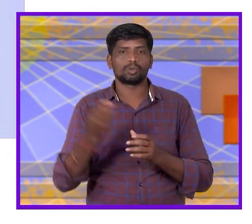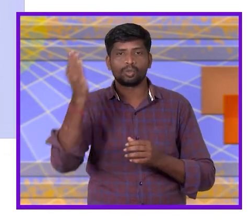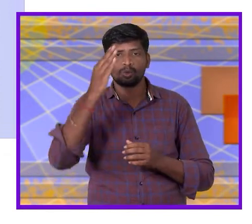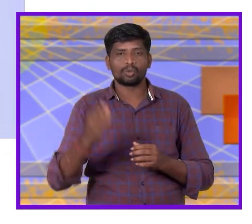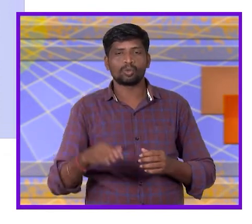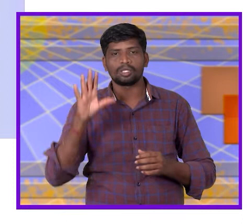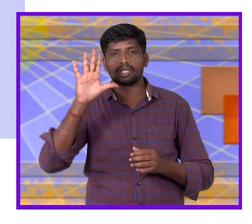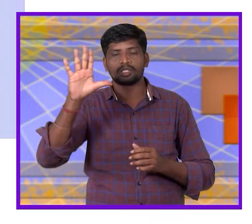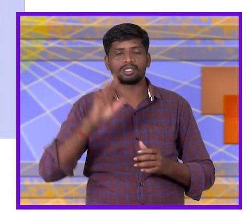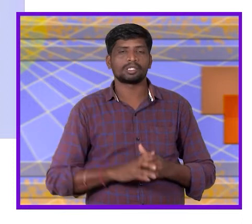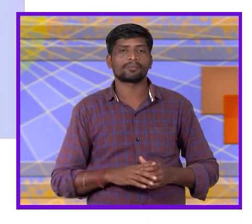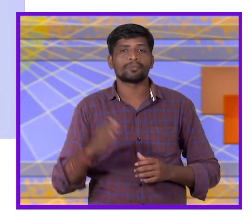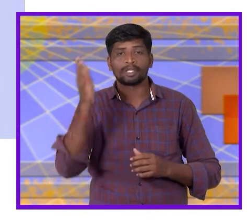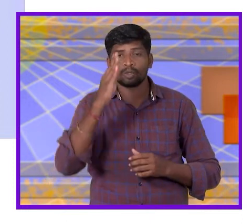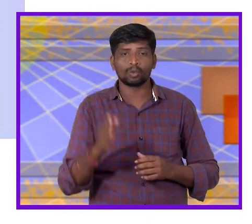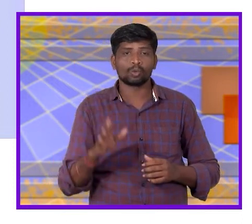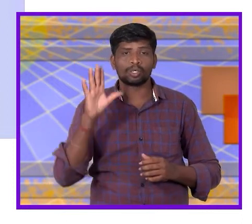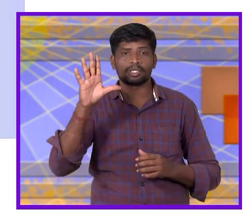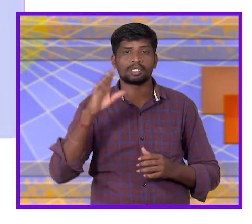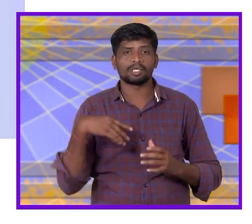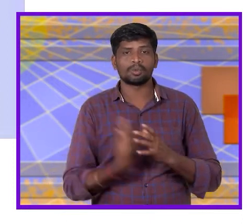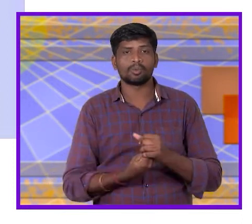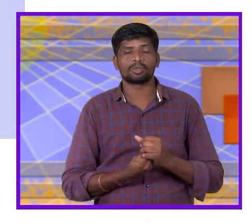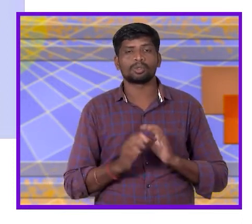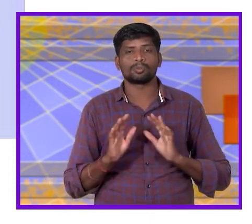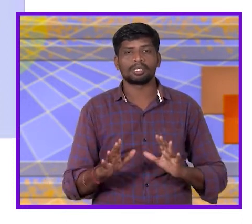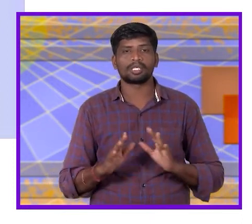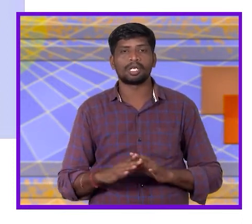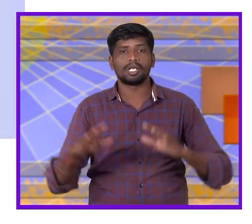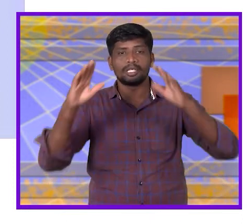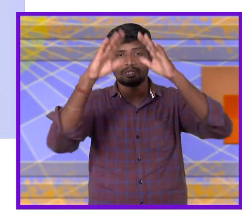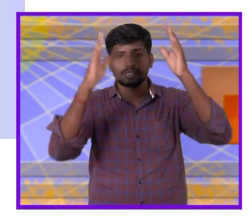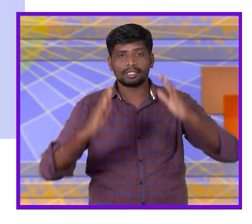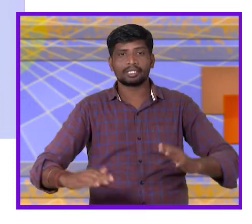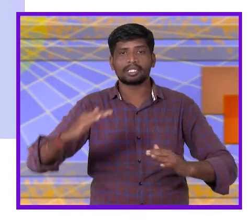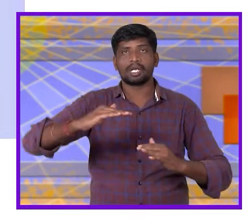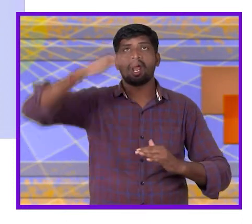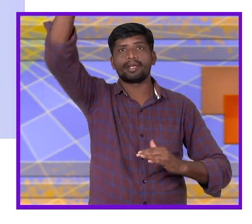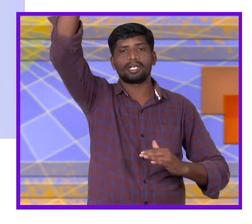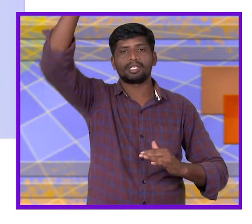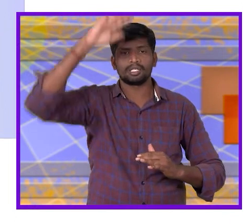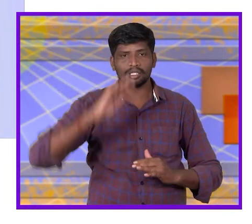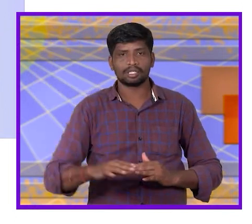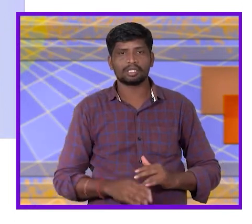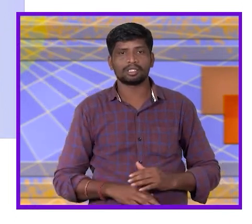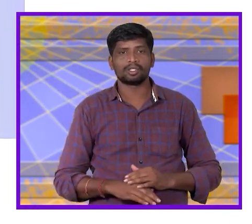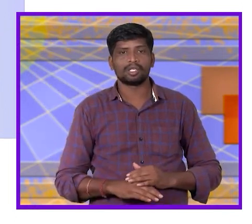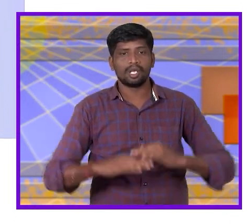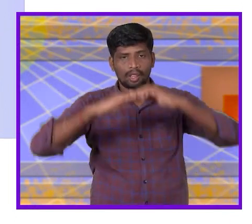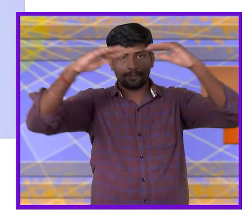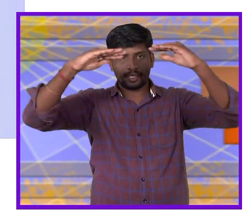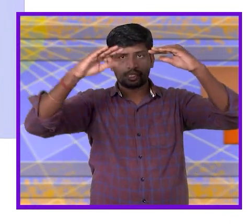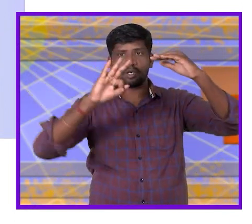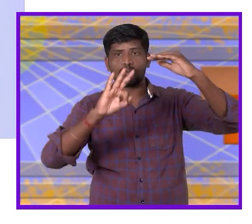இருக்குது. ஆக அந்த 95 அதிகாரங்களை குறிக்கக்கூடிய விதத்தில் சிலையினுடைய உயரம் 95 அடியாகவும் பீடத்தினுடைய